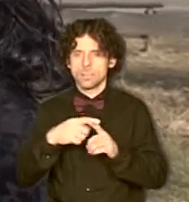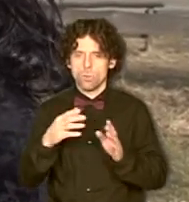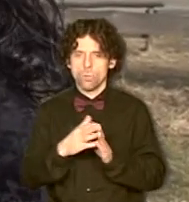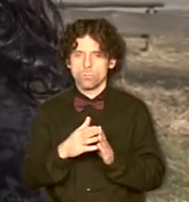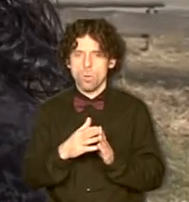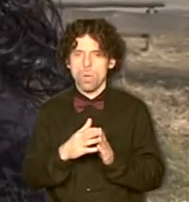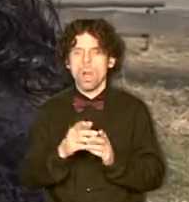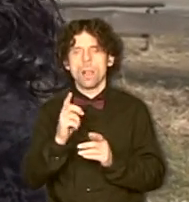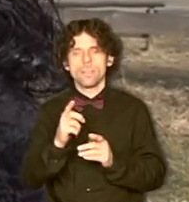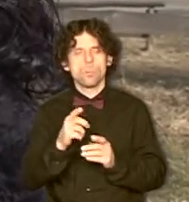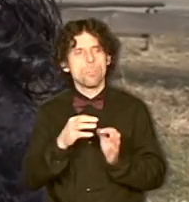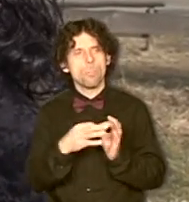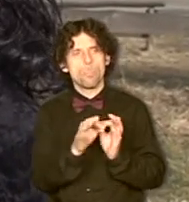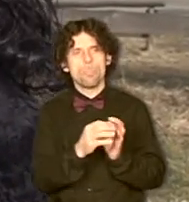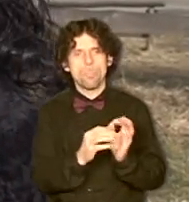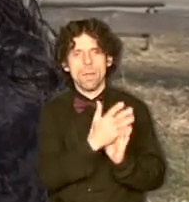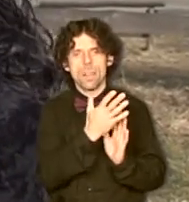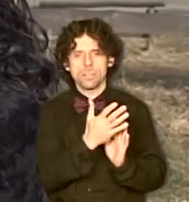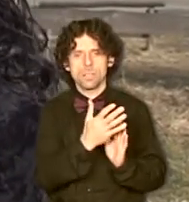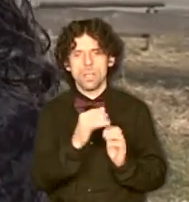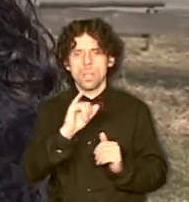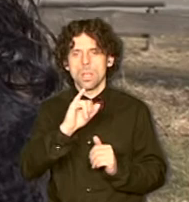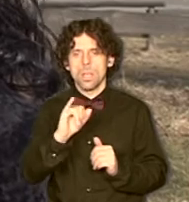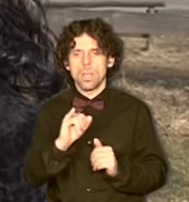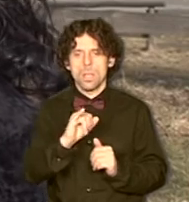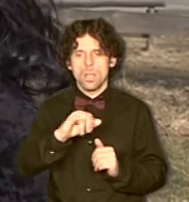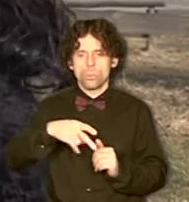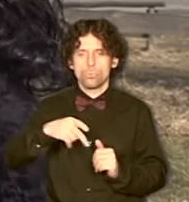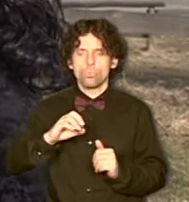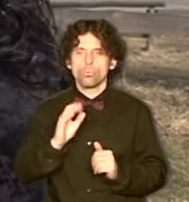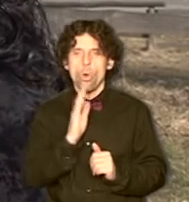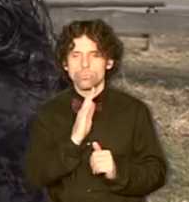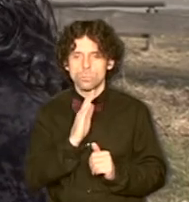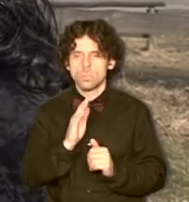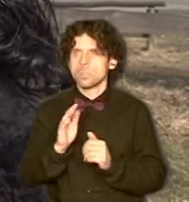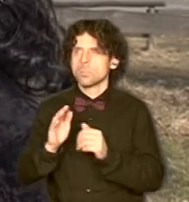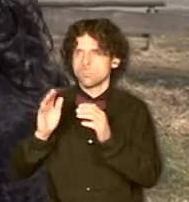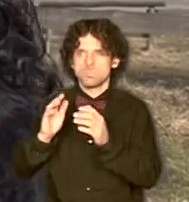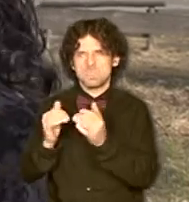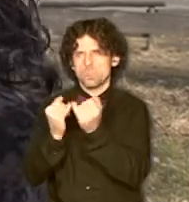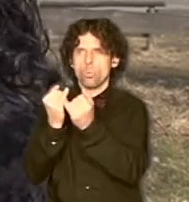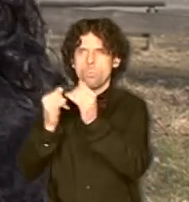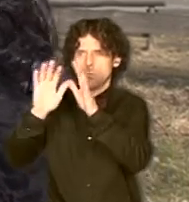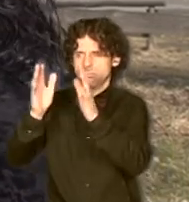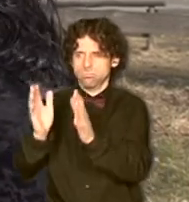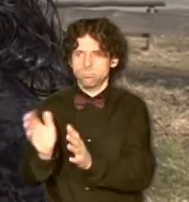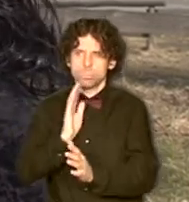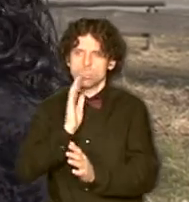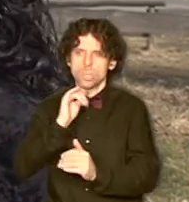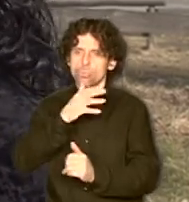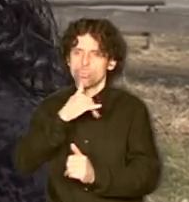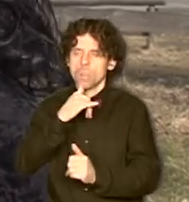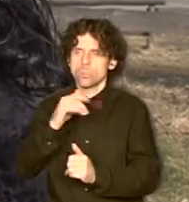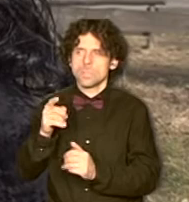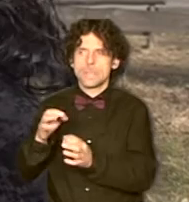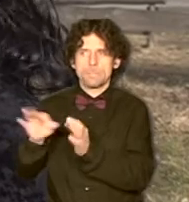Obrząt nazywany jest również paleniem Judasza z tego względu, że można było wziąć kukłę, spalić ją gdzieś na jakimś ognisku,